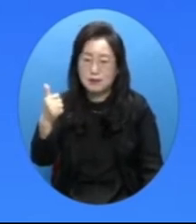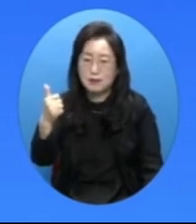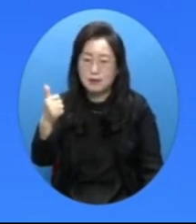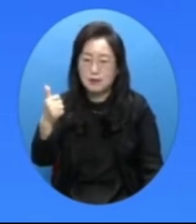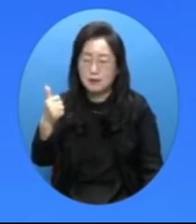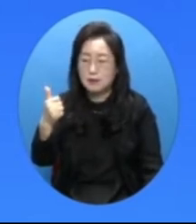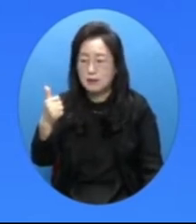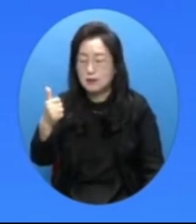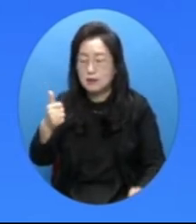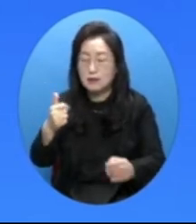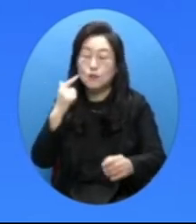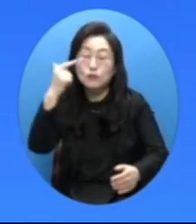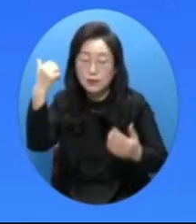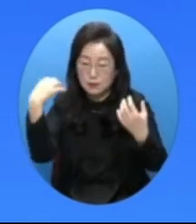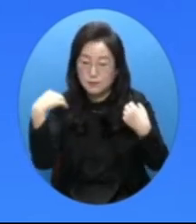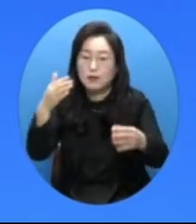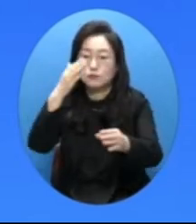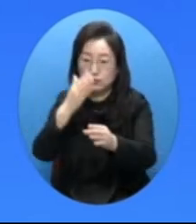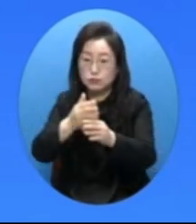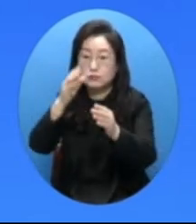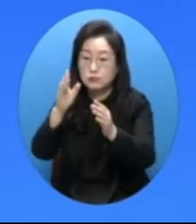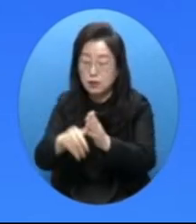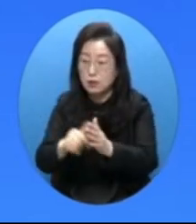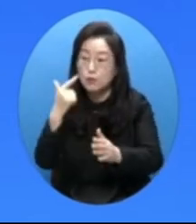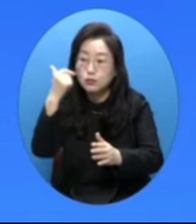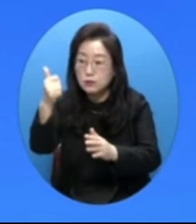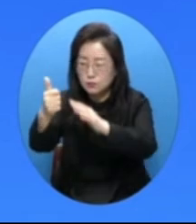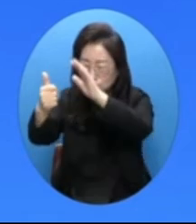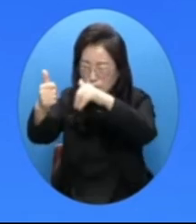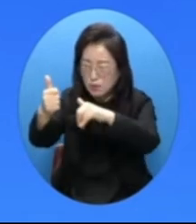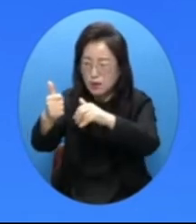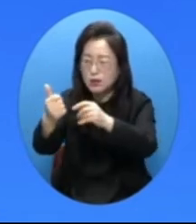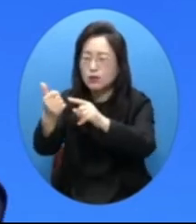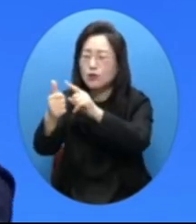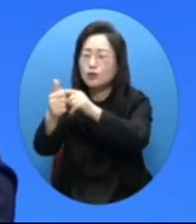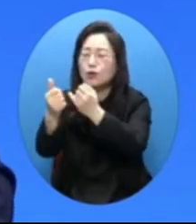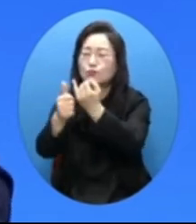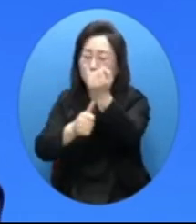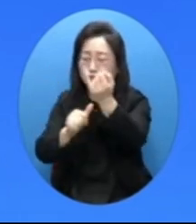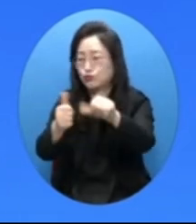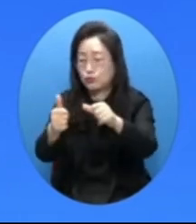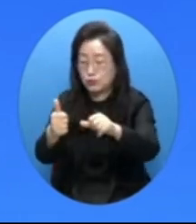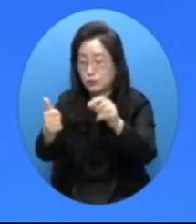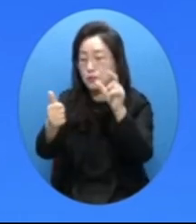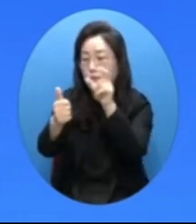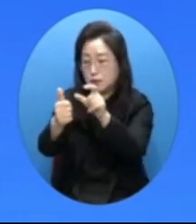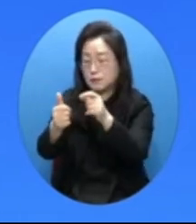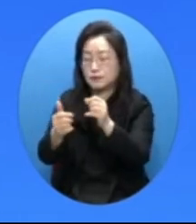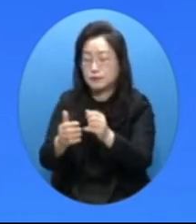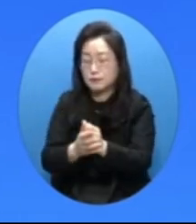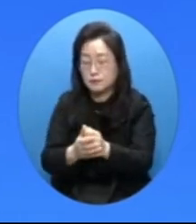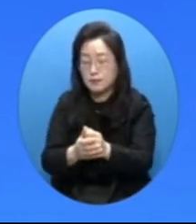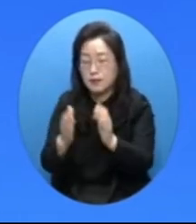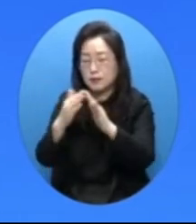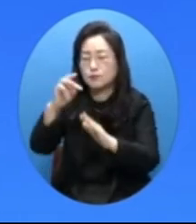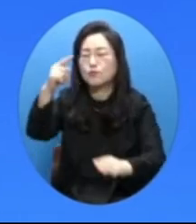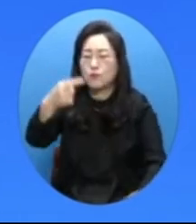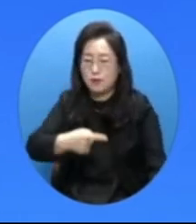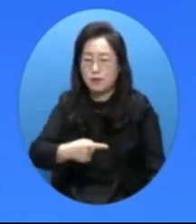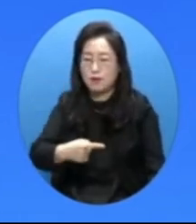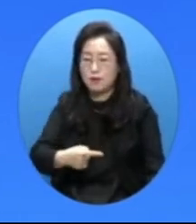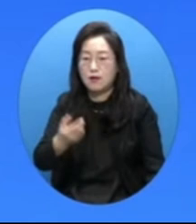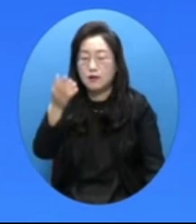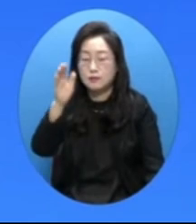아버님 목사님에게 말한 말씀하신 것입니다 근데 집에 오셨을 때 죄를 그 어머님은 믿음의